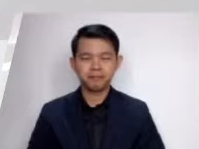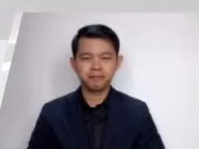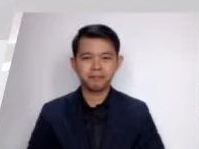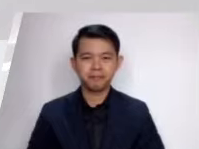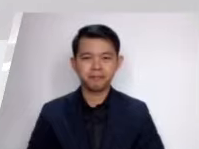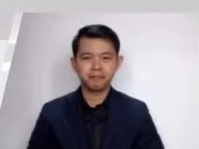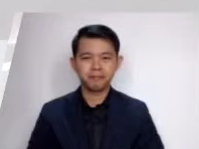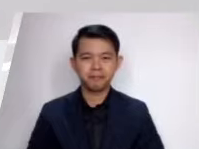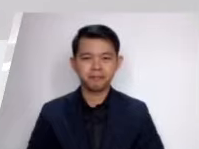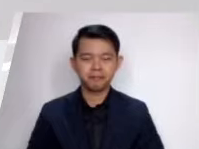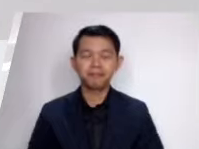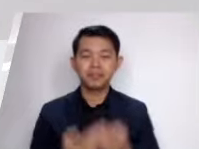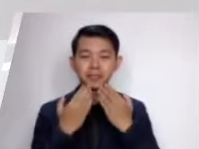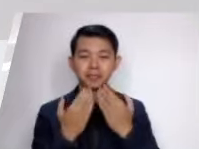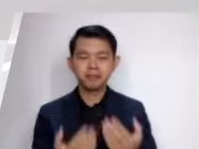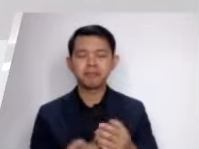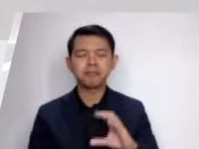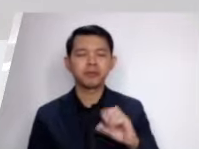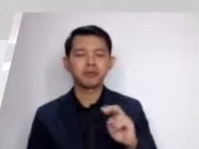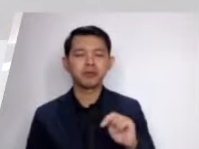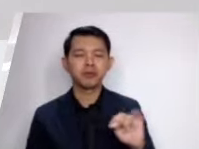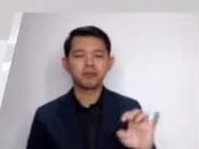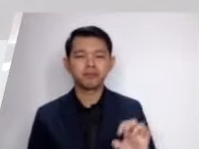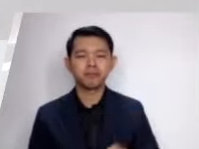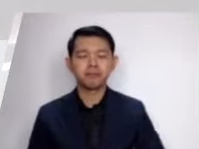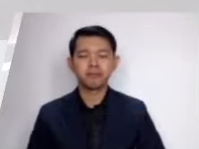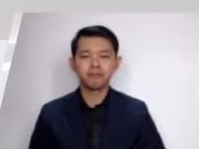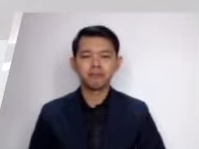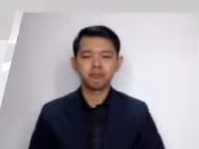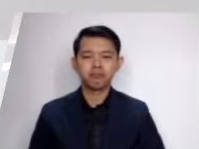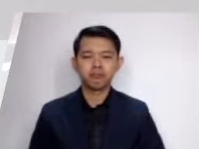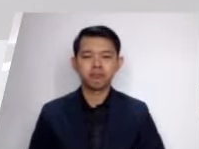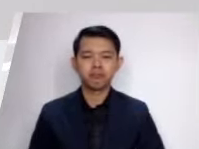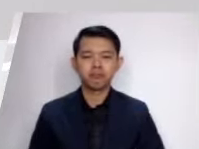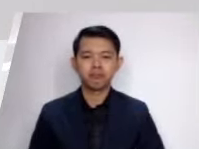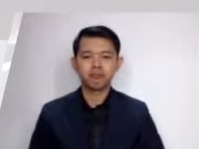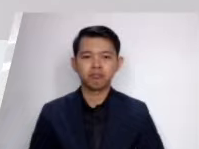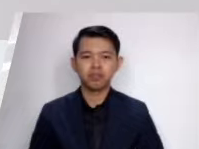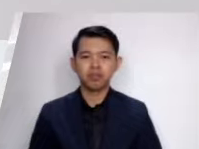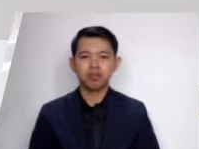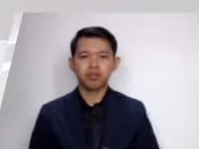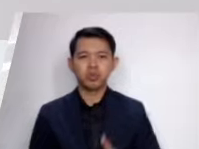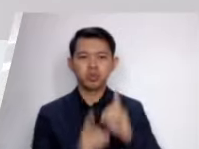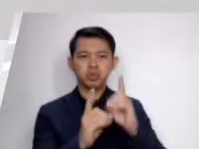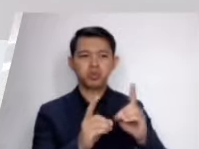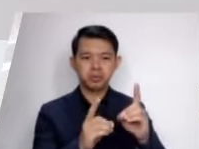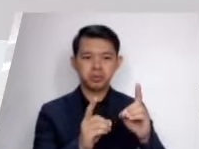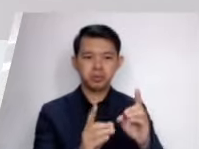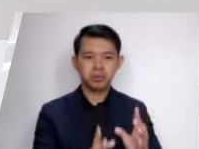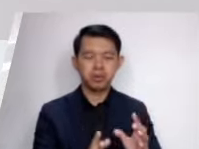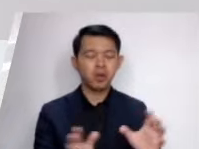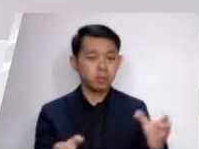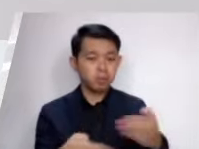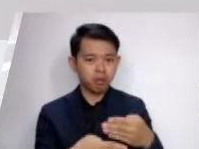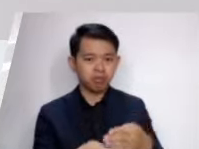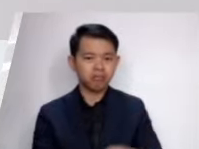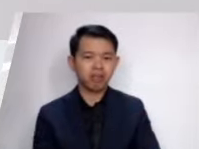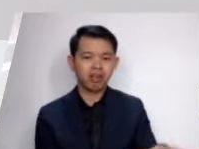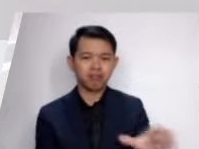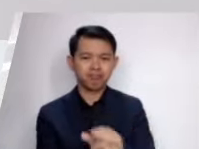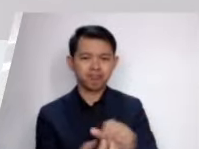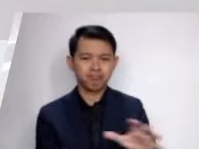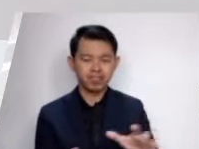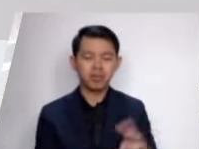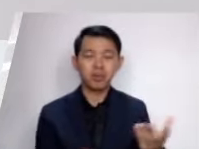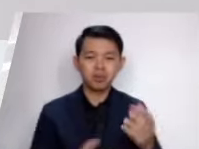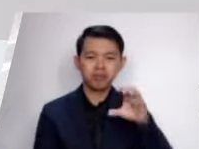Salamat, Connie. Sinira at pinagnakawan ng isang donation box ng simbahan sa Samalbataan. Habang sa Ilocos Norte naman, isang